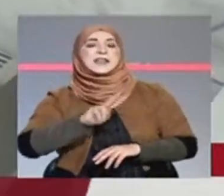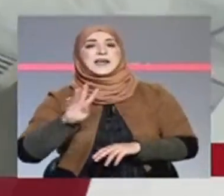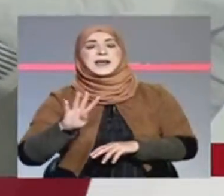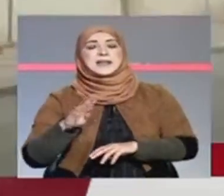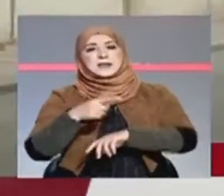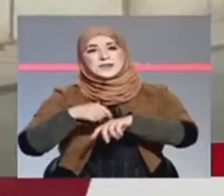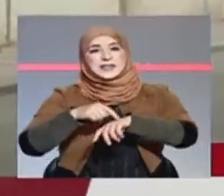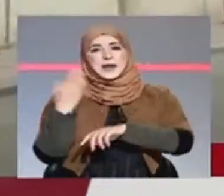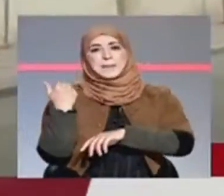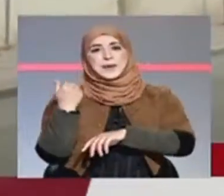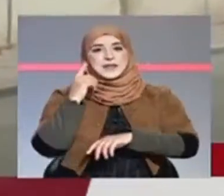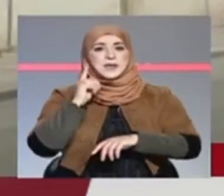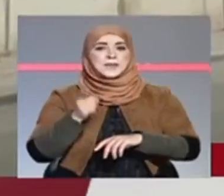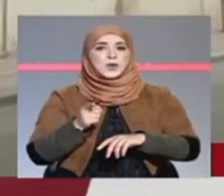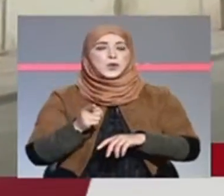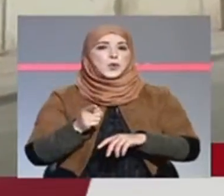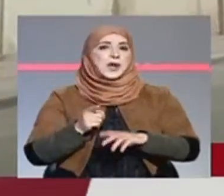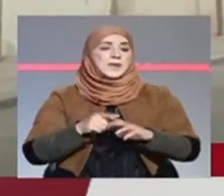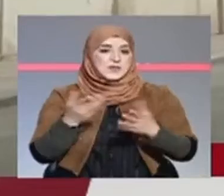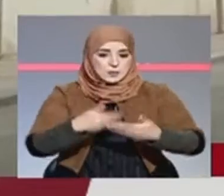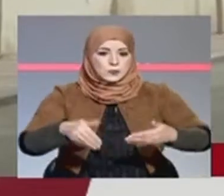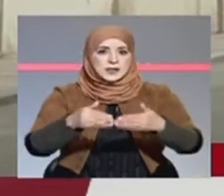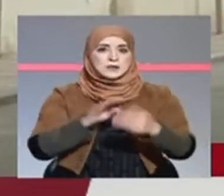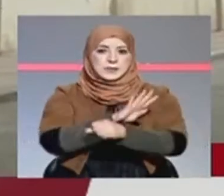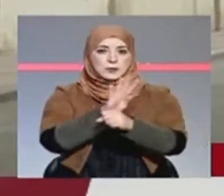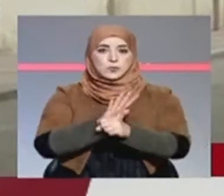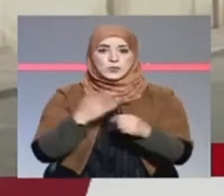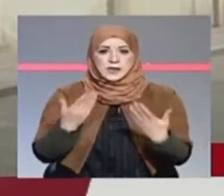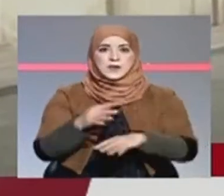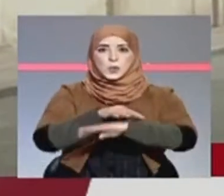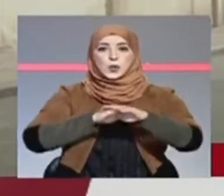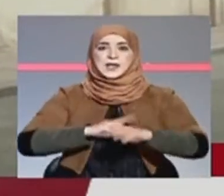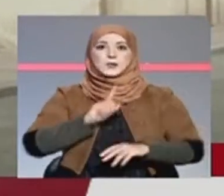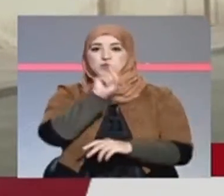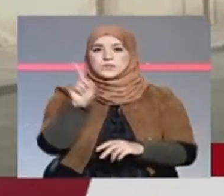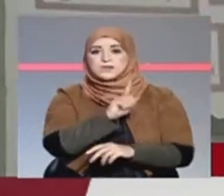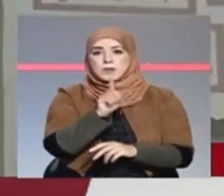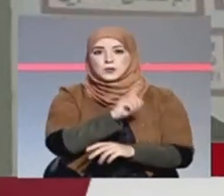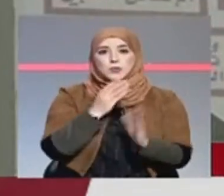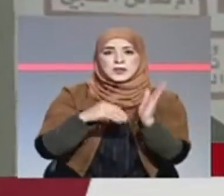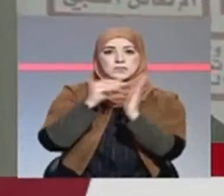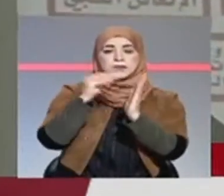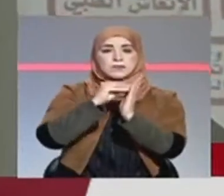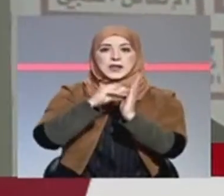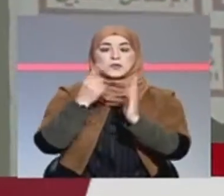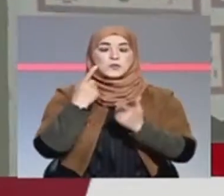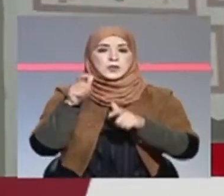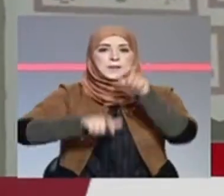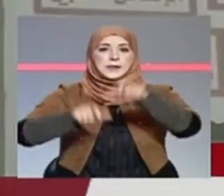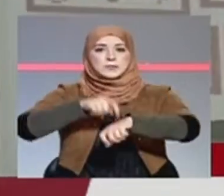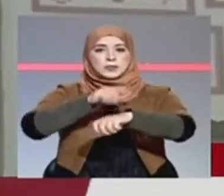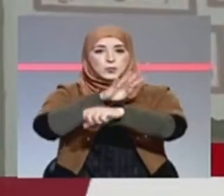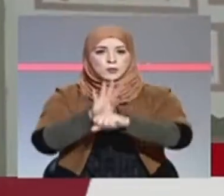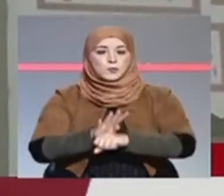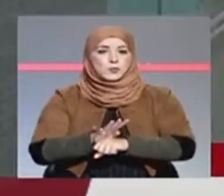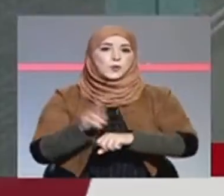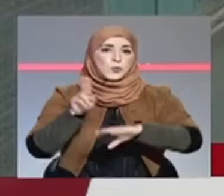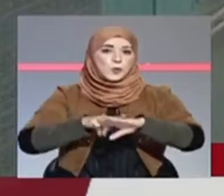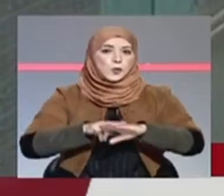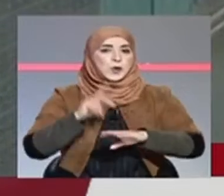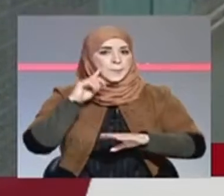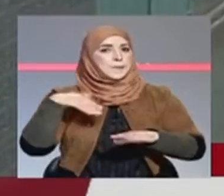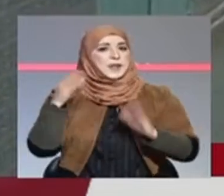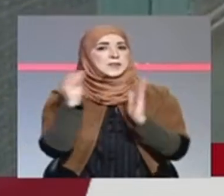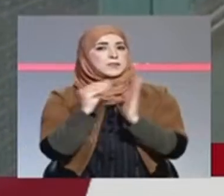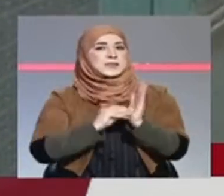الماضيه وفي اخر تحيين الوضع الوبائي في ولايتي الى ارتفاع في عدد الوفيات بفيروس كورونا في